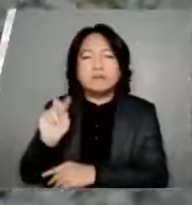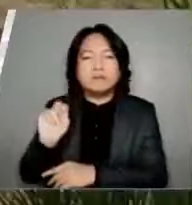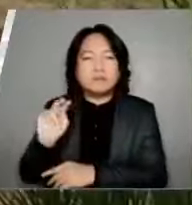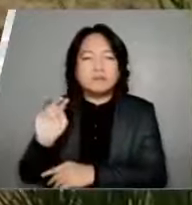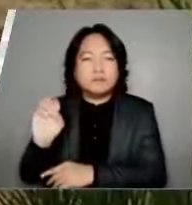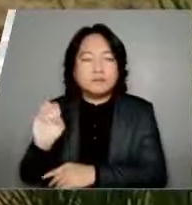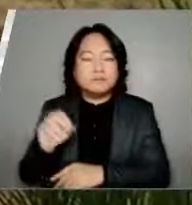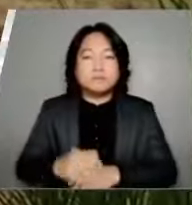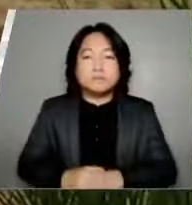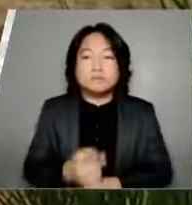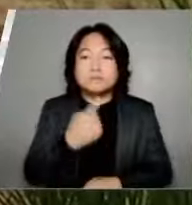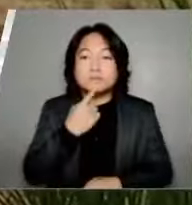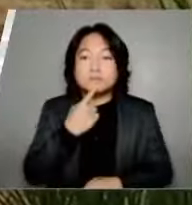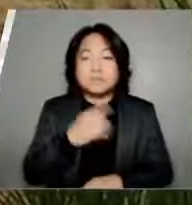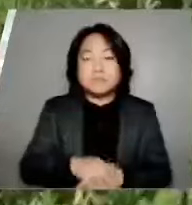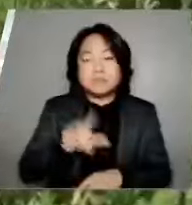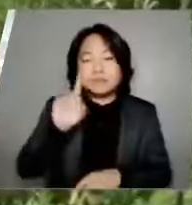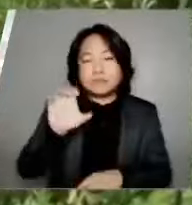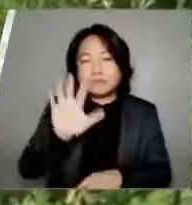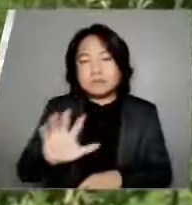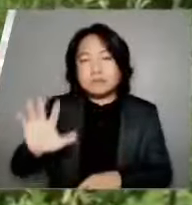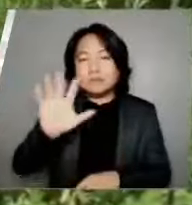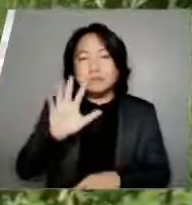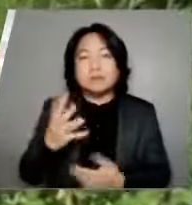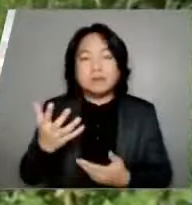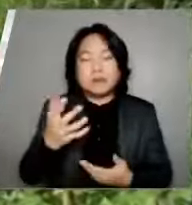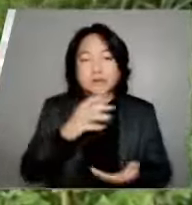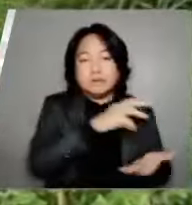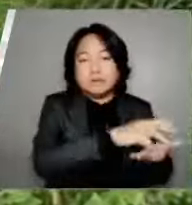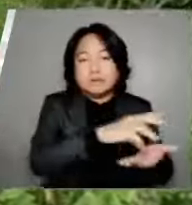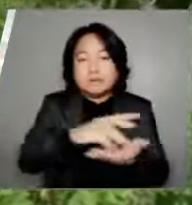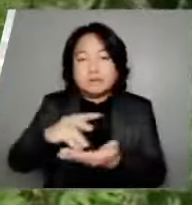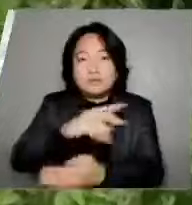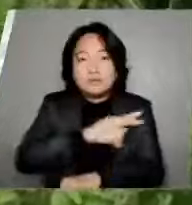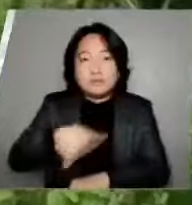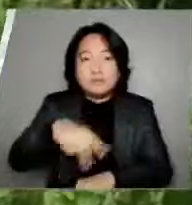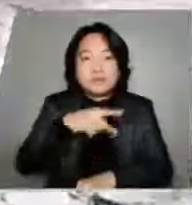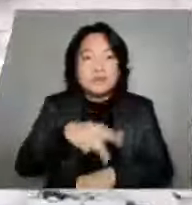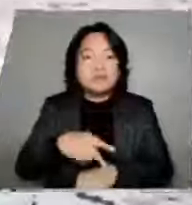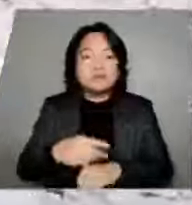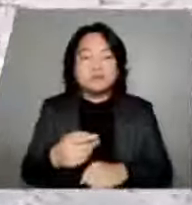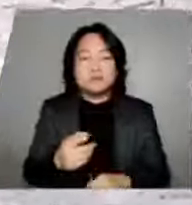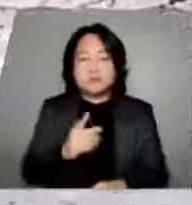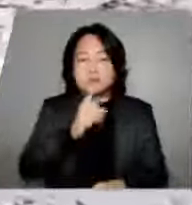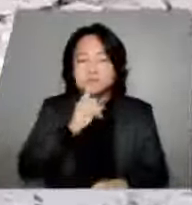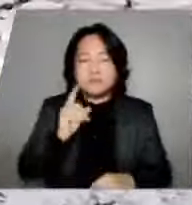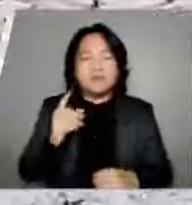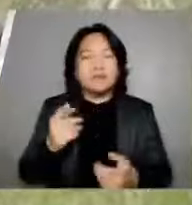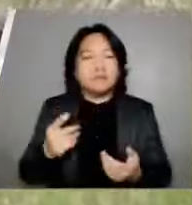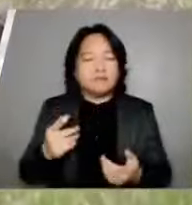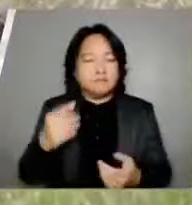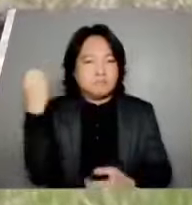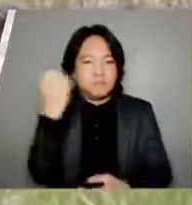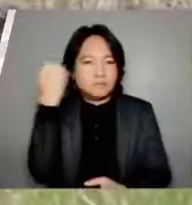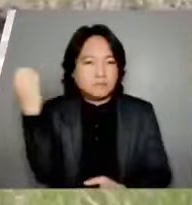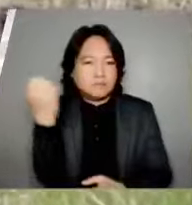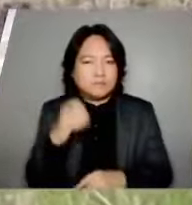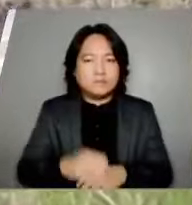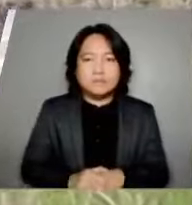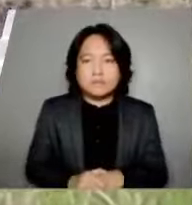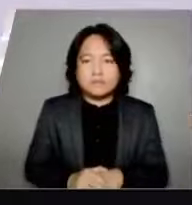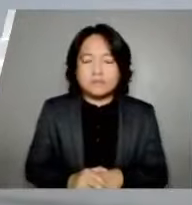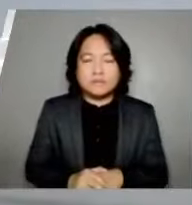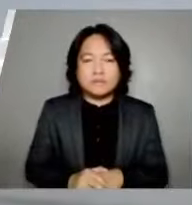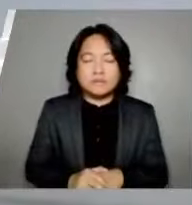bayan at syudad ang nagdeklara ng state of calamity sa buong bansa. Abot sa 66,000 hectares ng taniman naman ang apektado ng